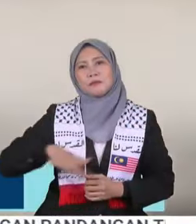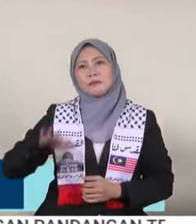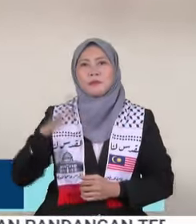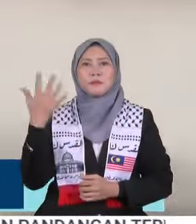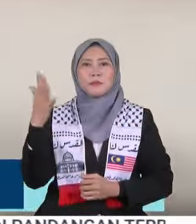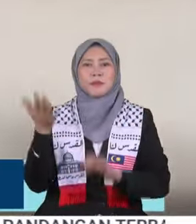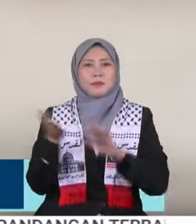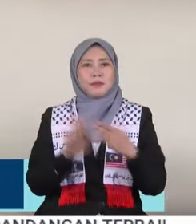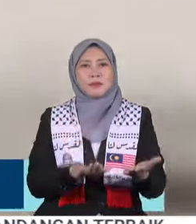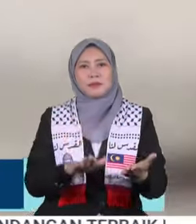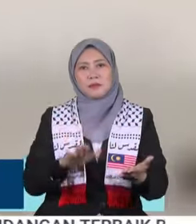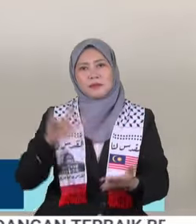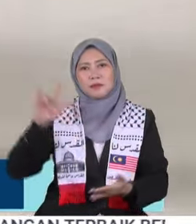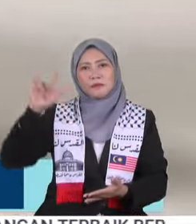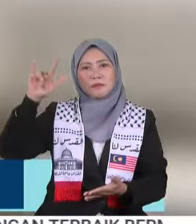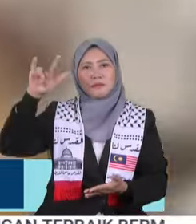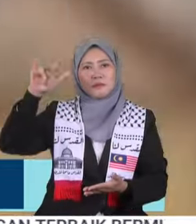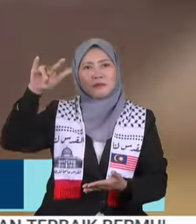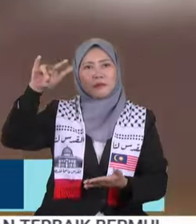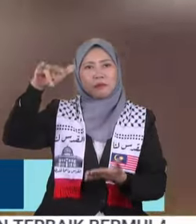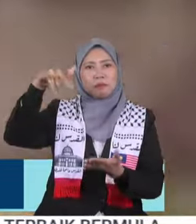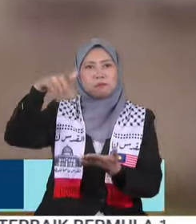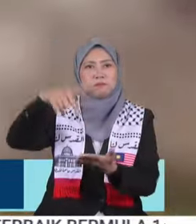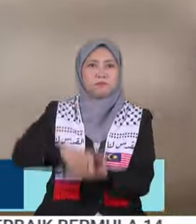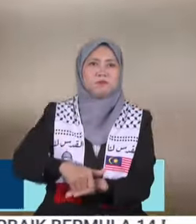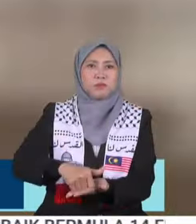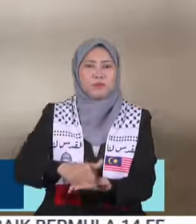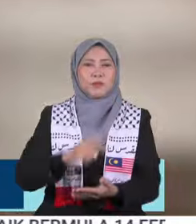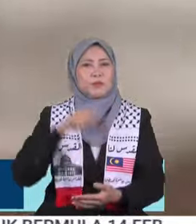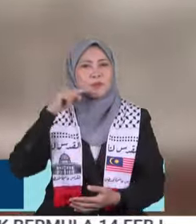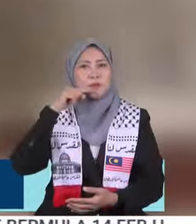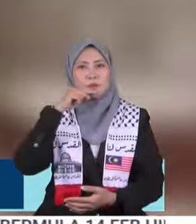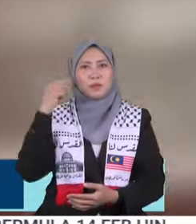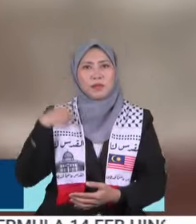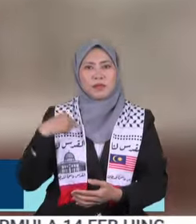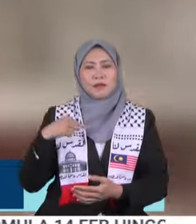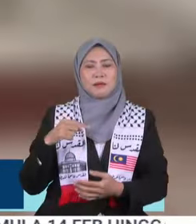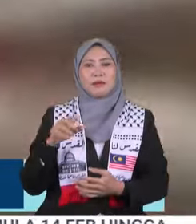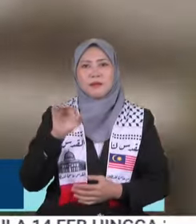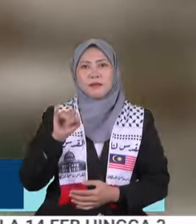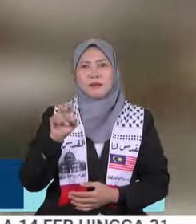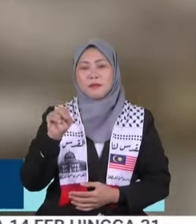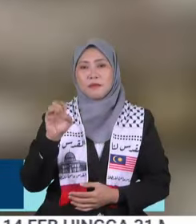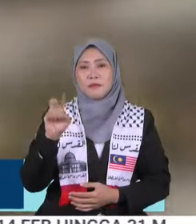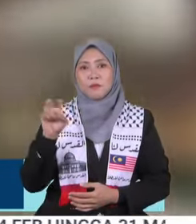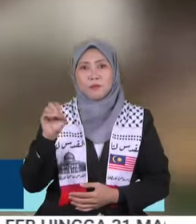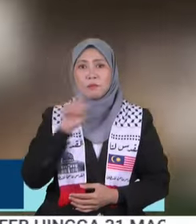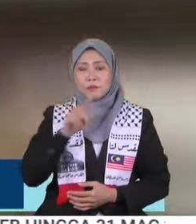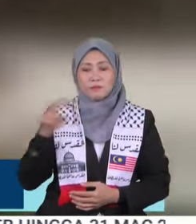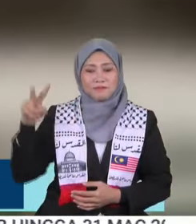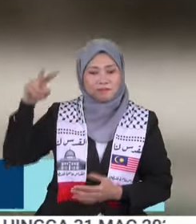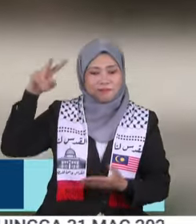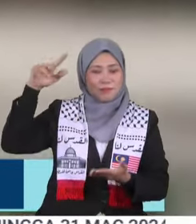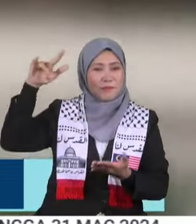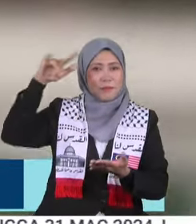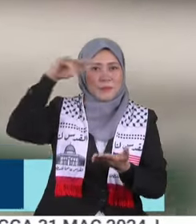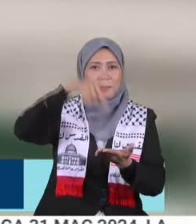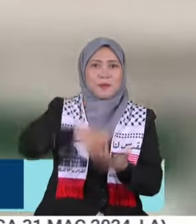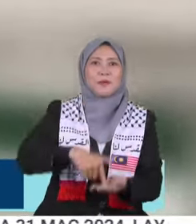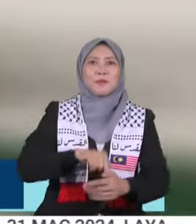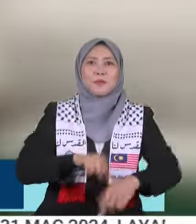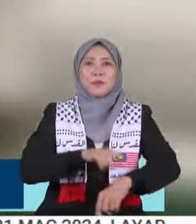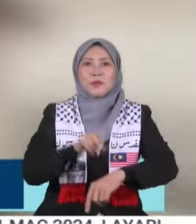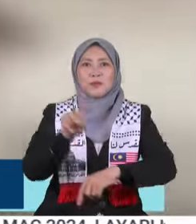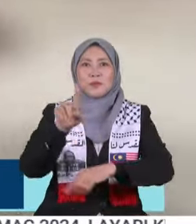Sekurang-kurangnya 15 maut selepas sebuah pesawat pengangkut tentera Rusia terhempas di Ivanovo. Pesawat tersebut terhempas sejurus berlepas kira-kira pukul